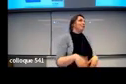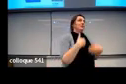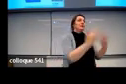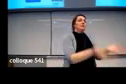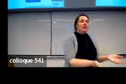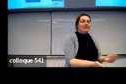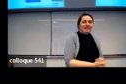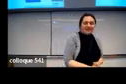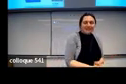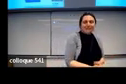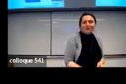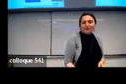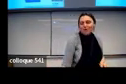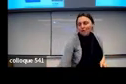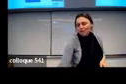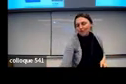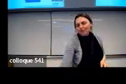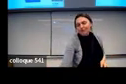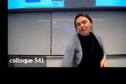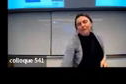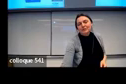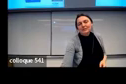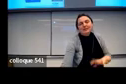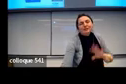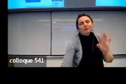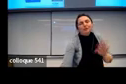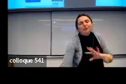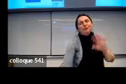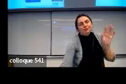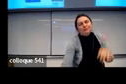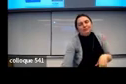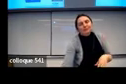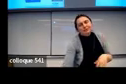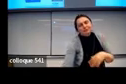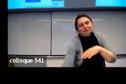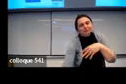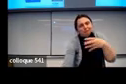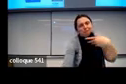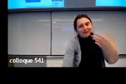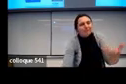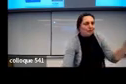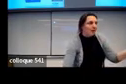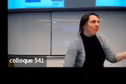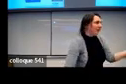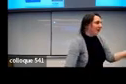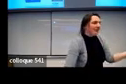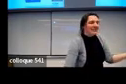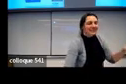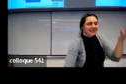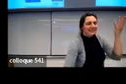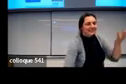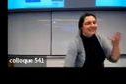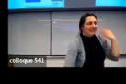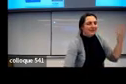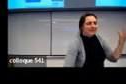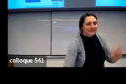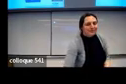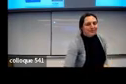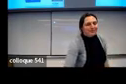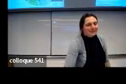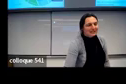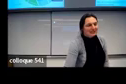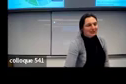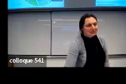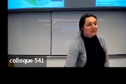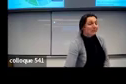ans qu'on va fournir le genre d'analyse qu'on faisait. Donc, c'est ça, bref, comment intégrer